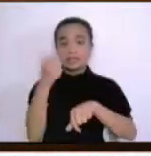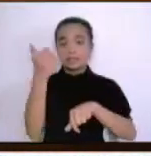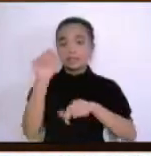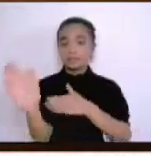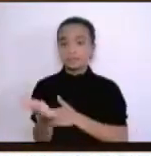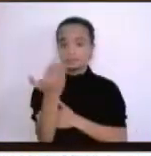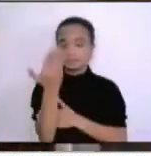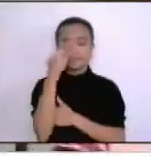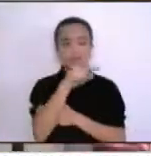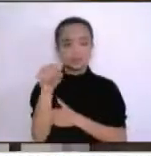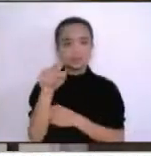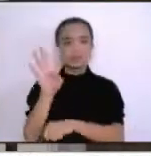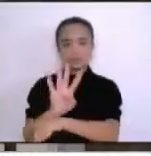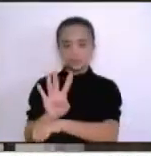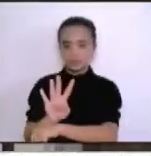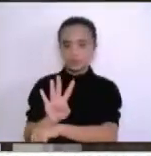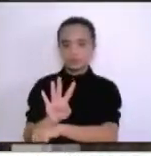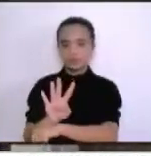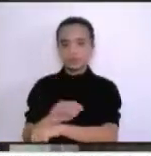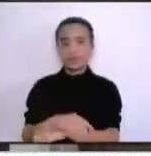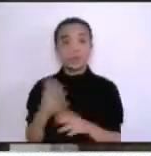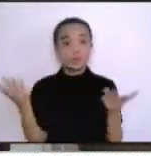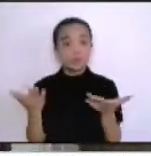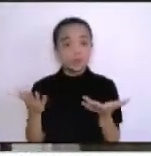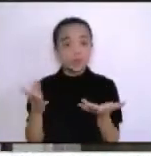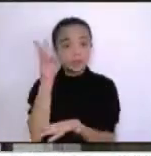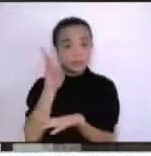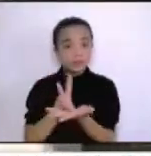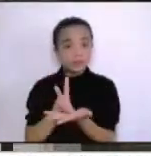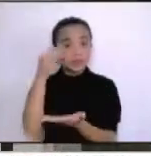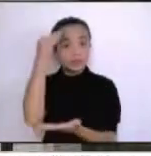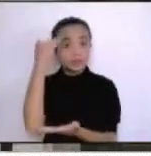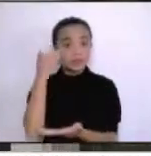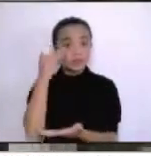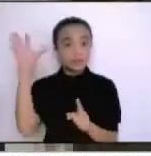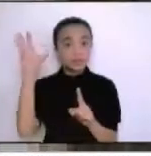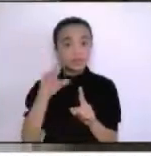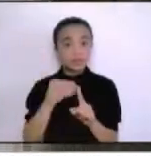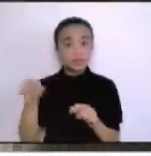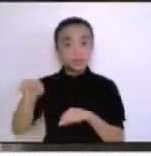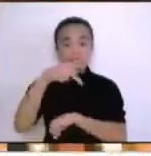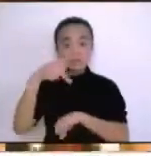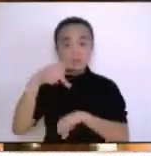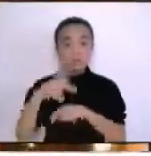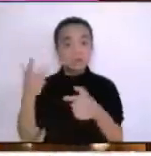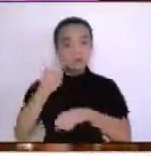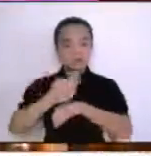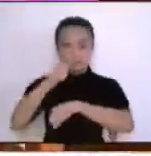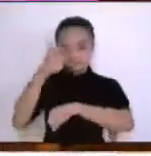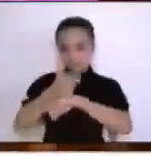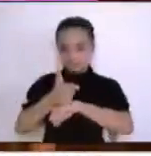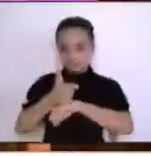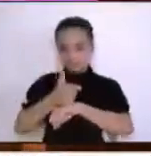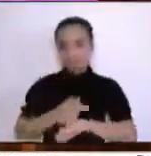alas 4 ng hapon na matatagpuan sa Korean Cultural Center in the Philippines sa Taguig City.